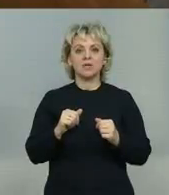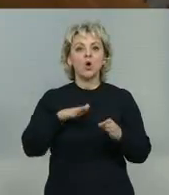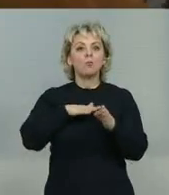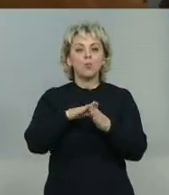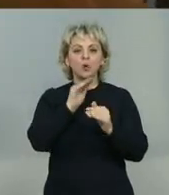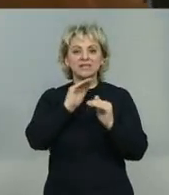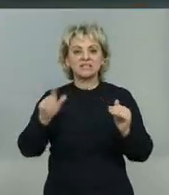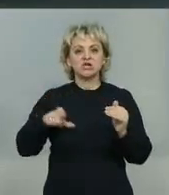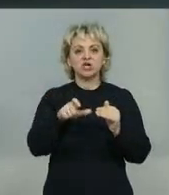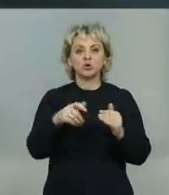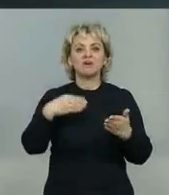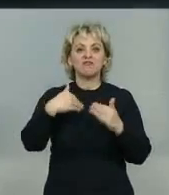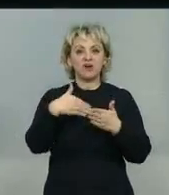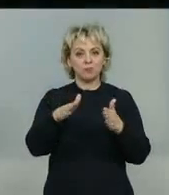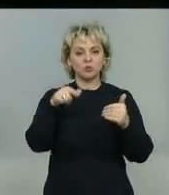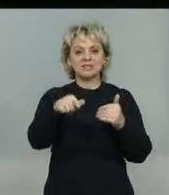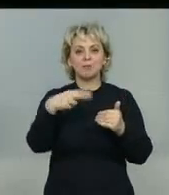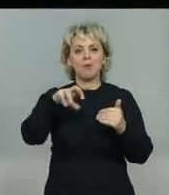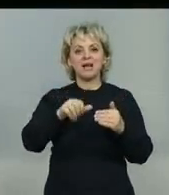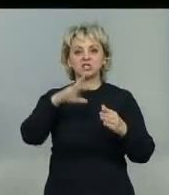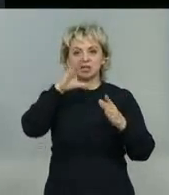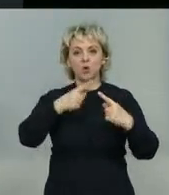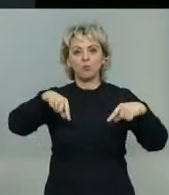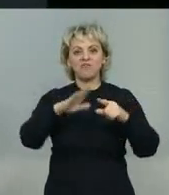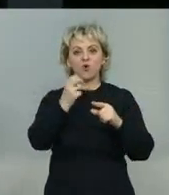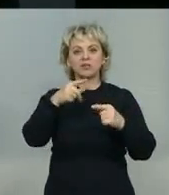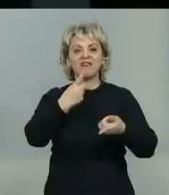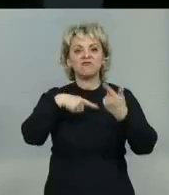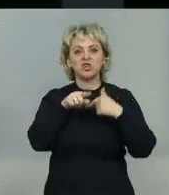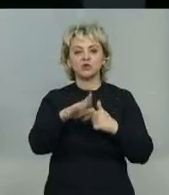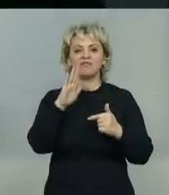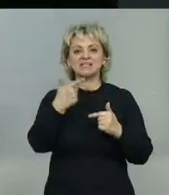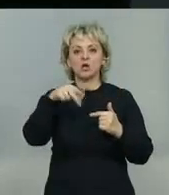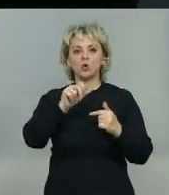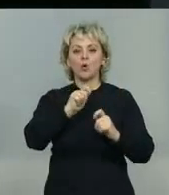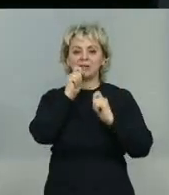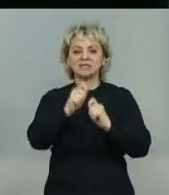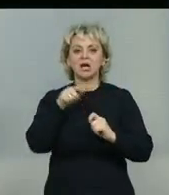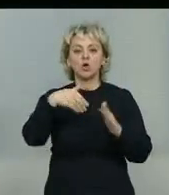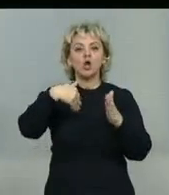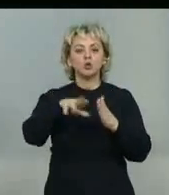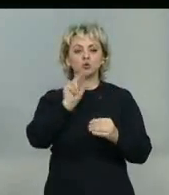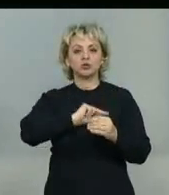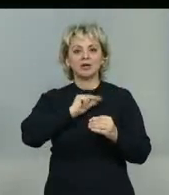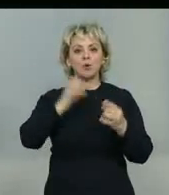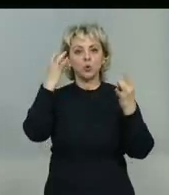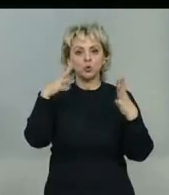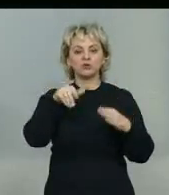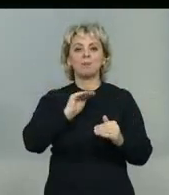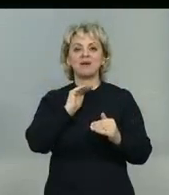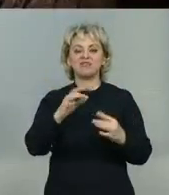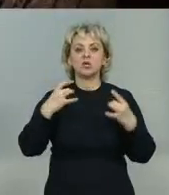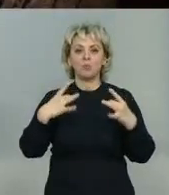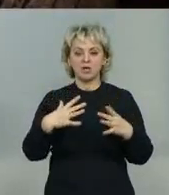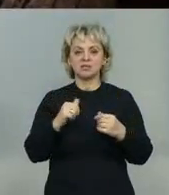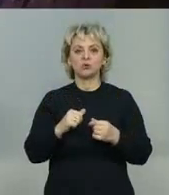Полный Тихий Дон выпустили. Поленовский пруд светлыми вернули. Василий Голубев наградил лучших работников культуры